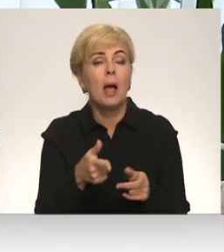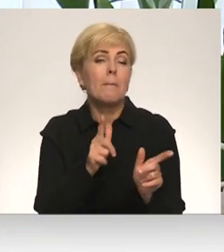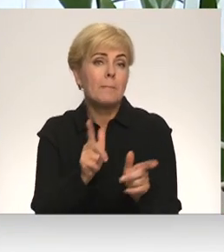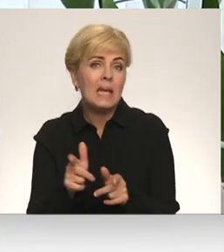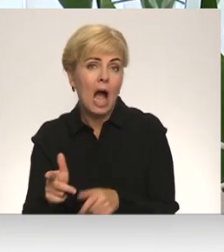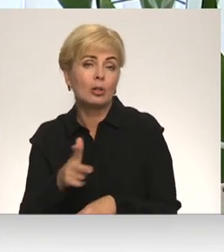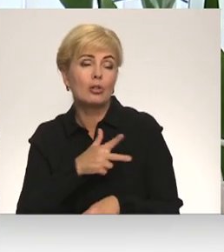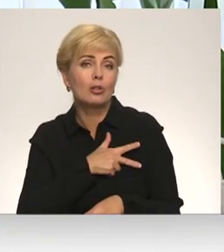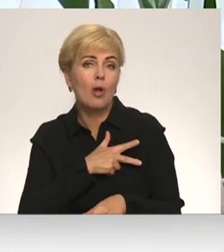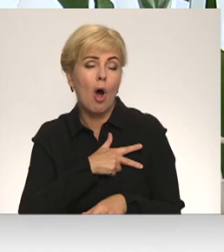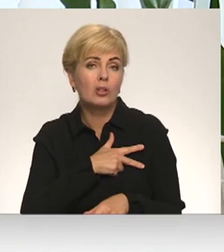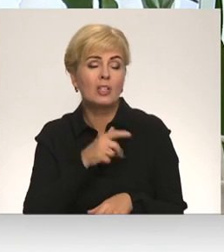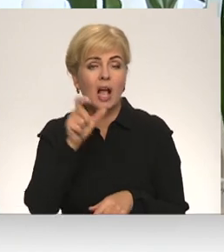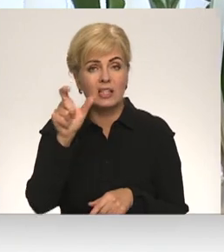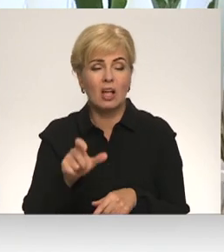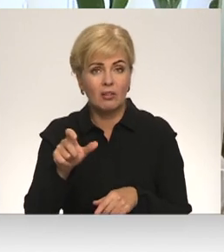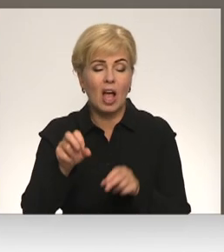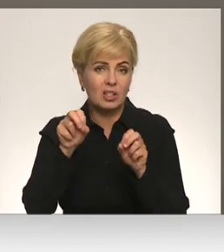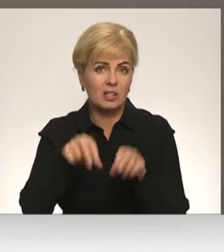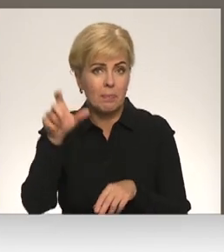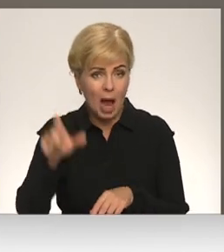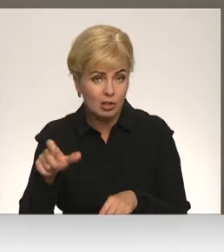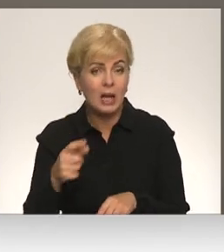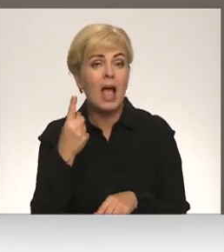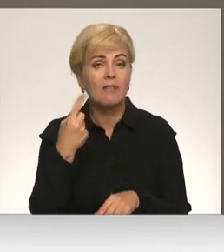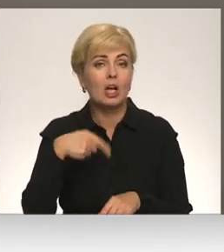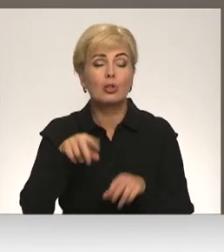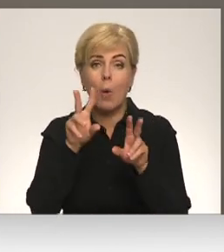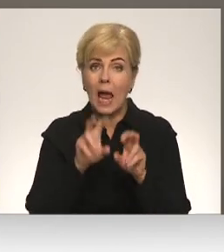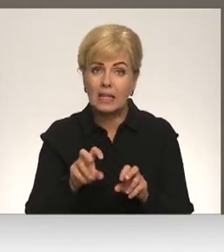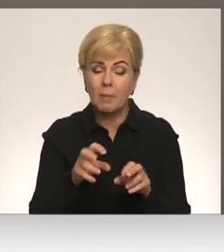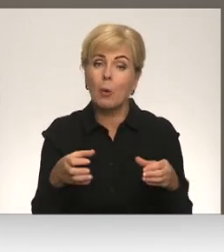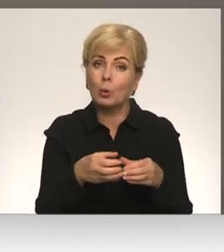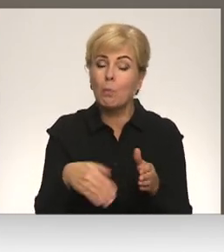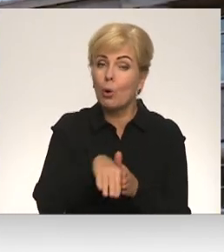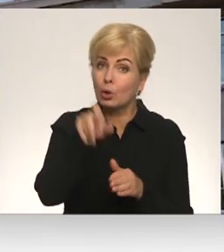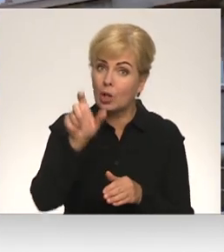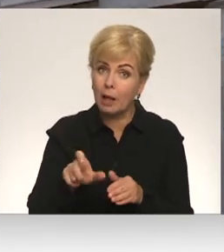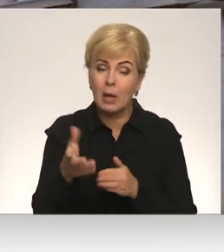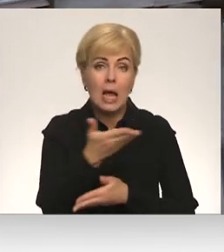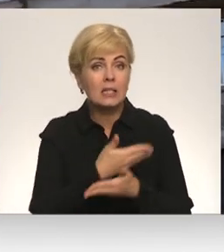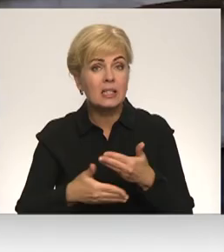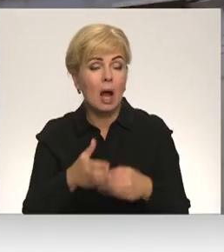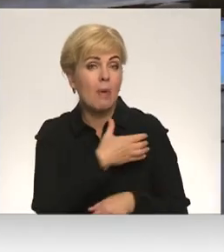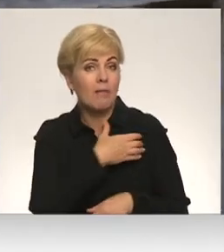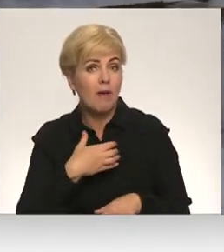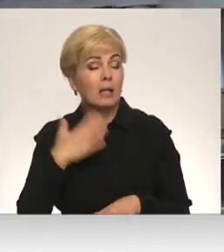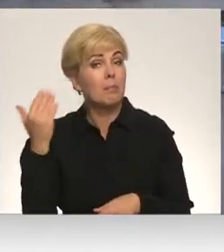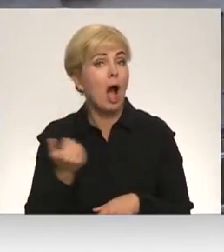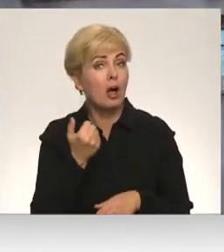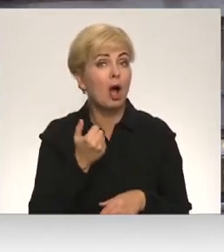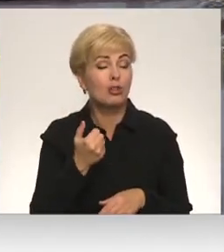arī sociāla antropologs Klāvs Sedlinieks. Viņš bija viens no ekspertu grupas dalībniekiem, kurš sadarbību ar valdību pērnā gada